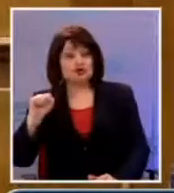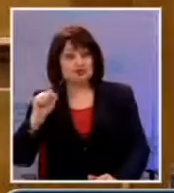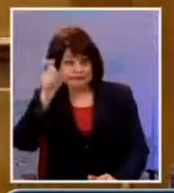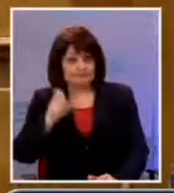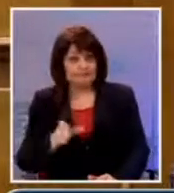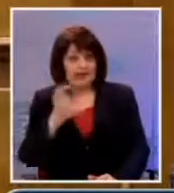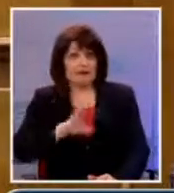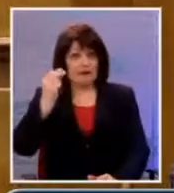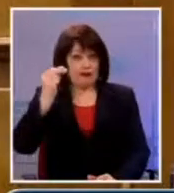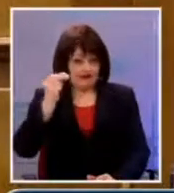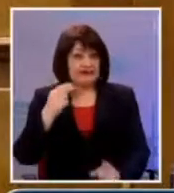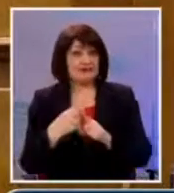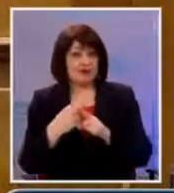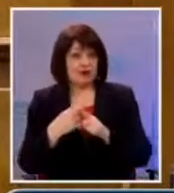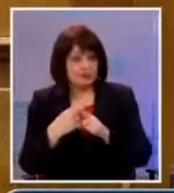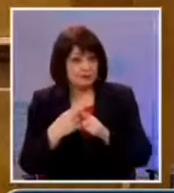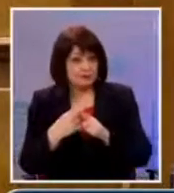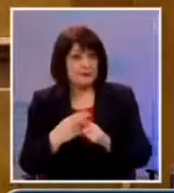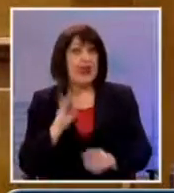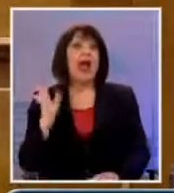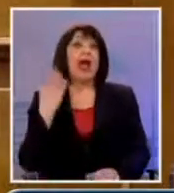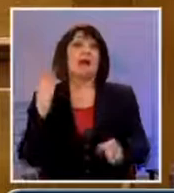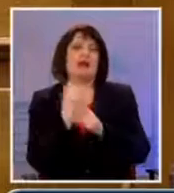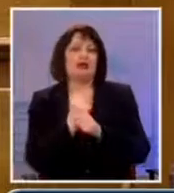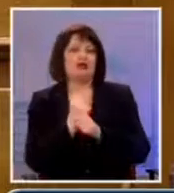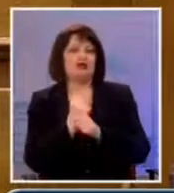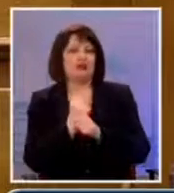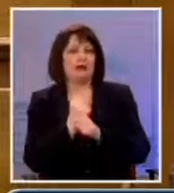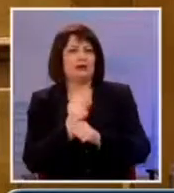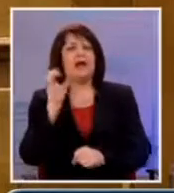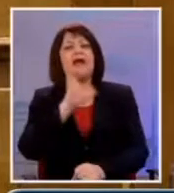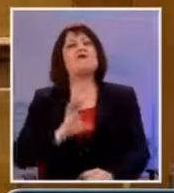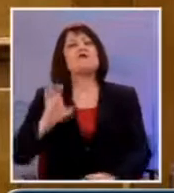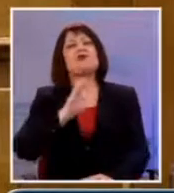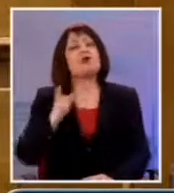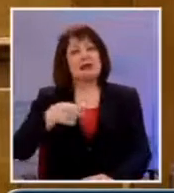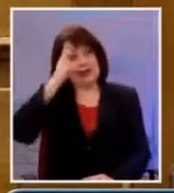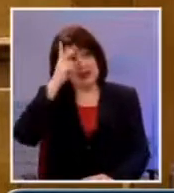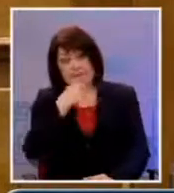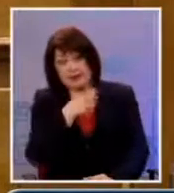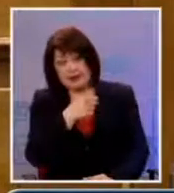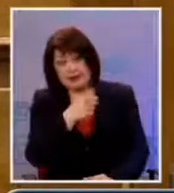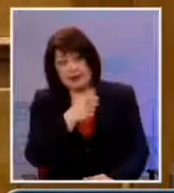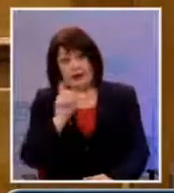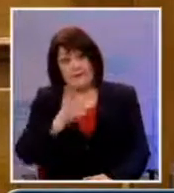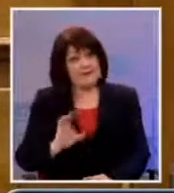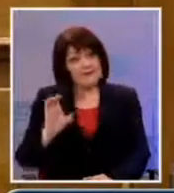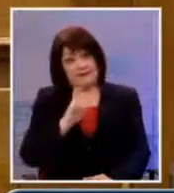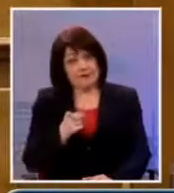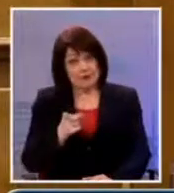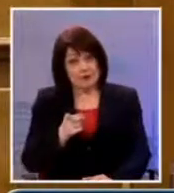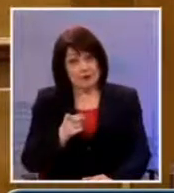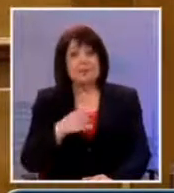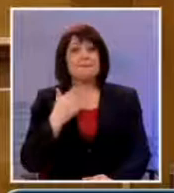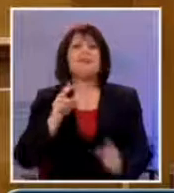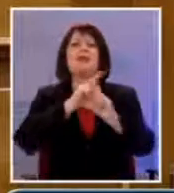αγαπητοί συνάδελφοι, θα κερδίσουμε, αν κερδίσουμε ρίσματα και στην Ευρωπαϊκή, και στη Γερμανική, και στην Ευρωπαϊκή, και